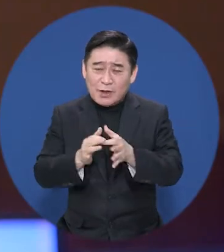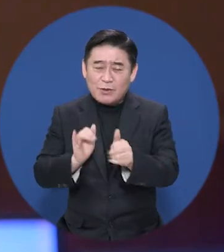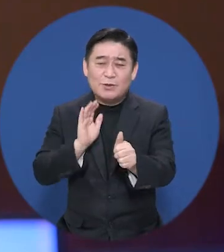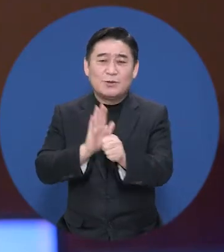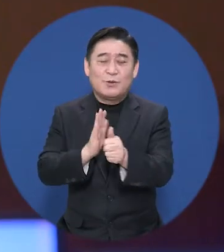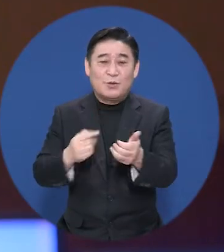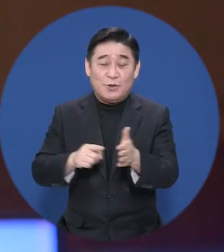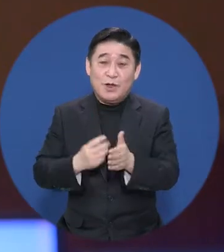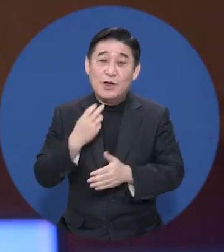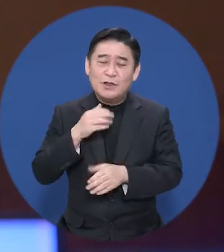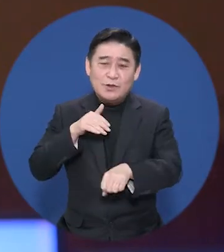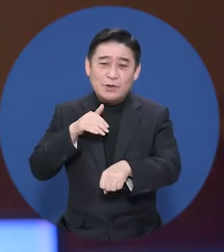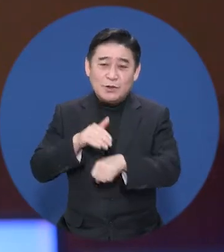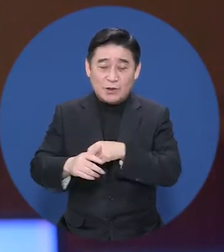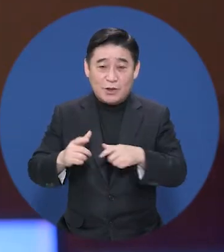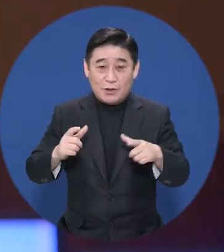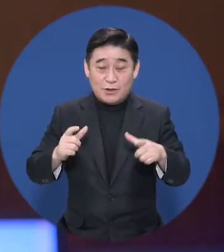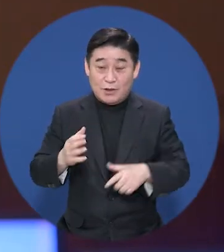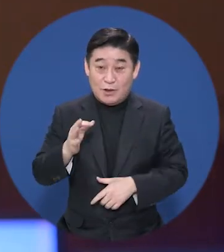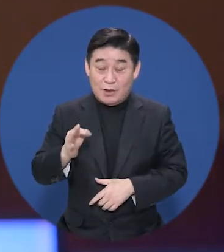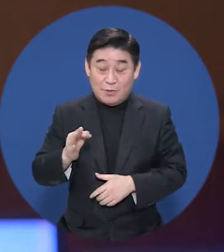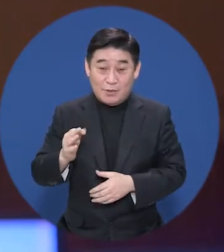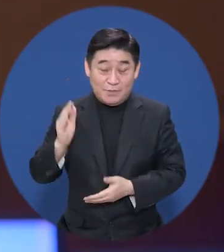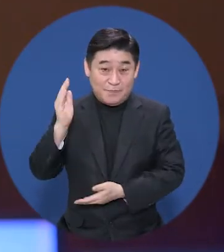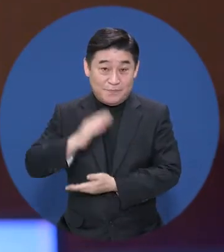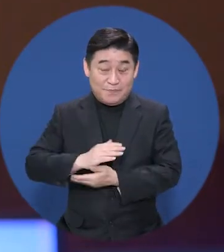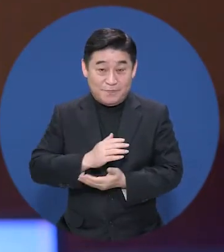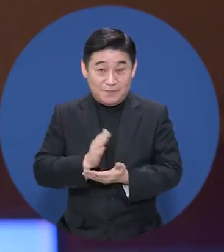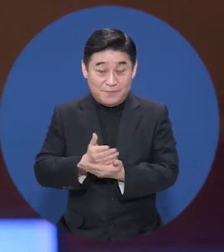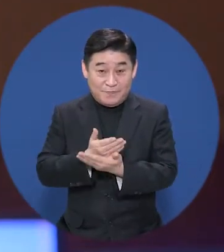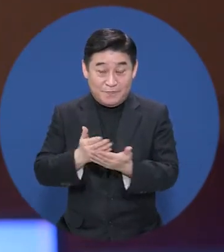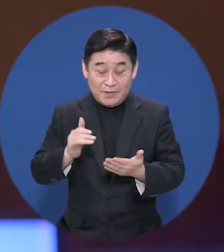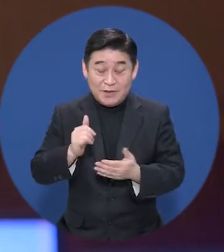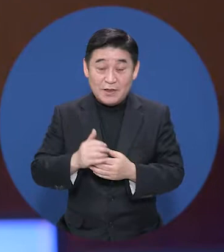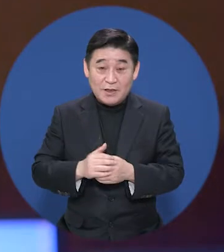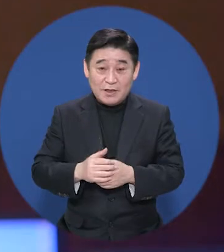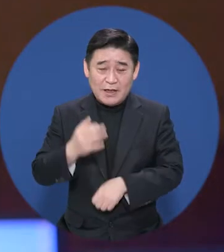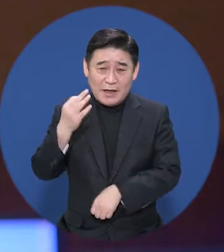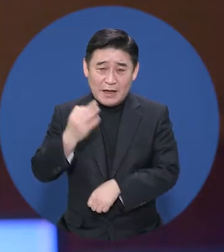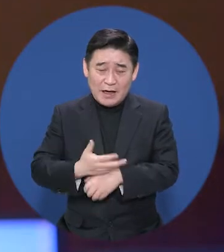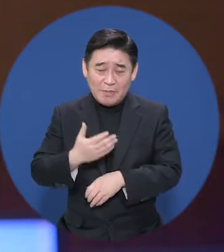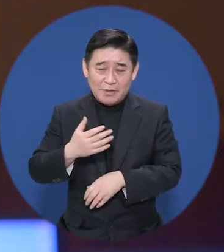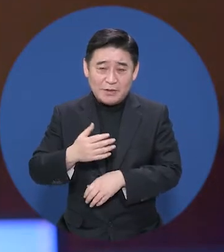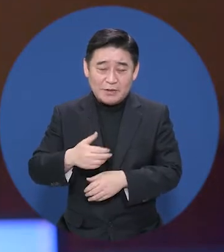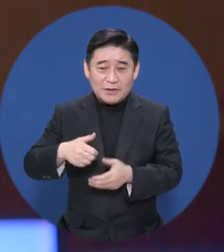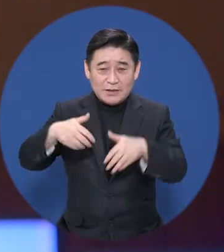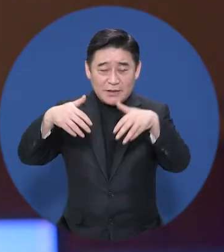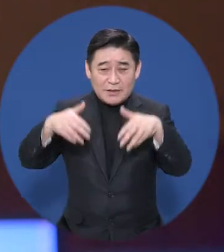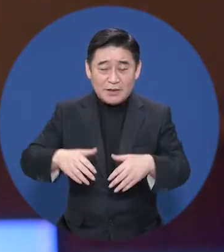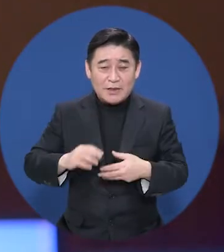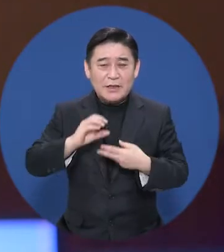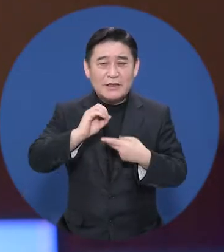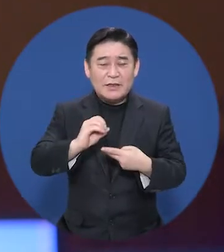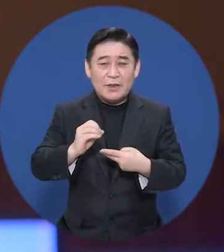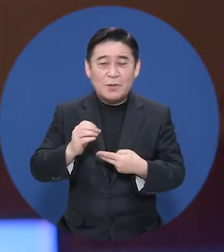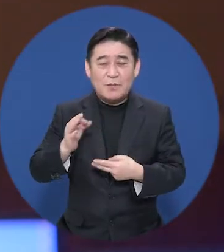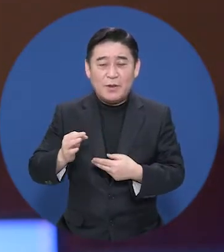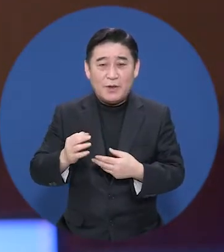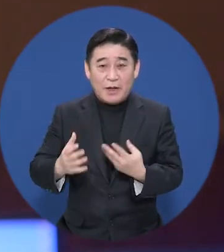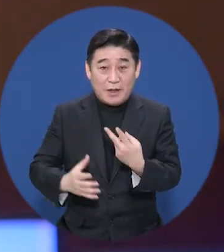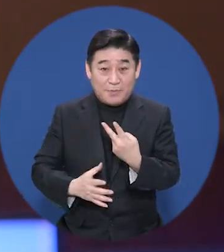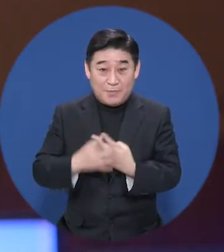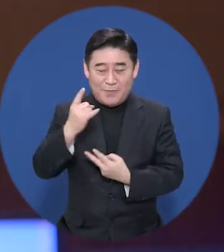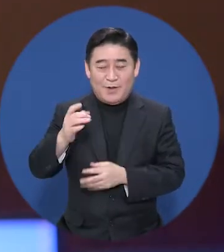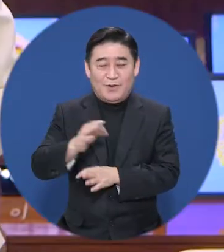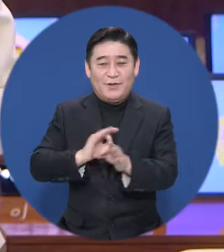돕기 위한 서울형 지역화폐도 발행이 됐는데요. 소상공인 간편결제 시스템인 제로페이와 결합해 운영이